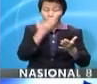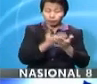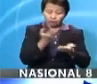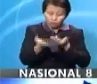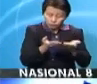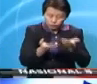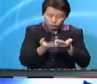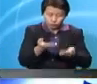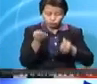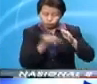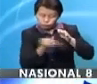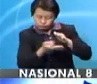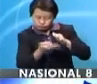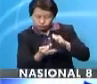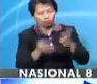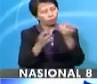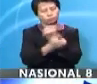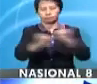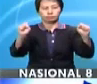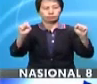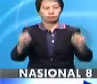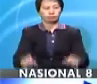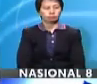urusan dokumentasi mereka selesai.